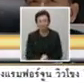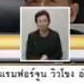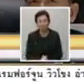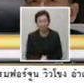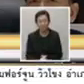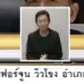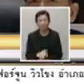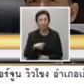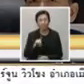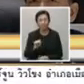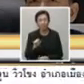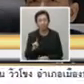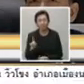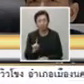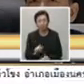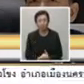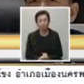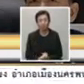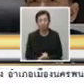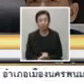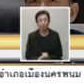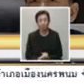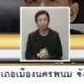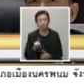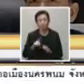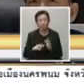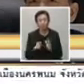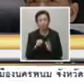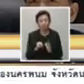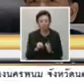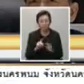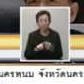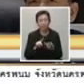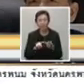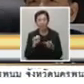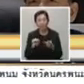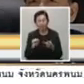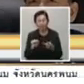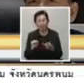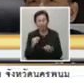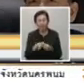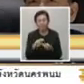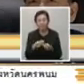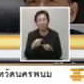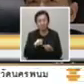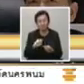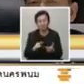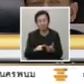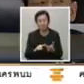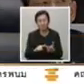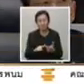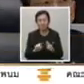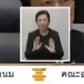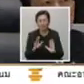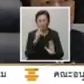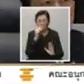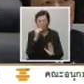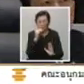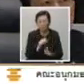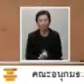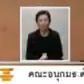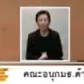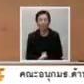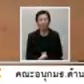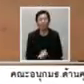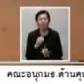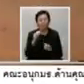ากครับปสด.ก็พี่ป้อมสอที่พิสุทธิ์นะครับ เสรีครับพูดกรุณาได้พู